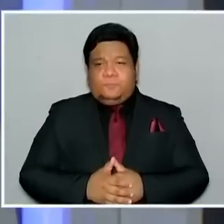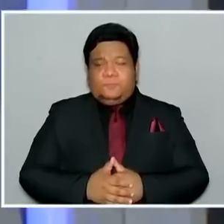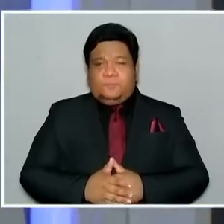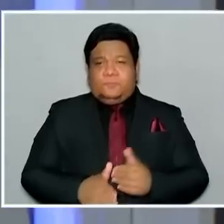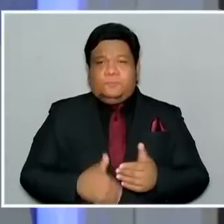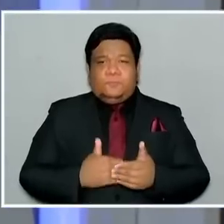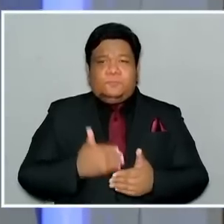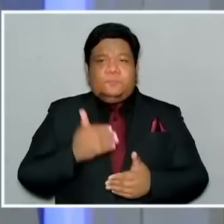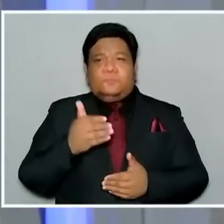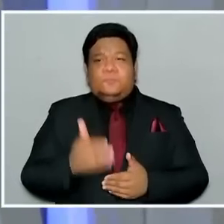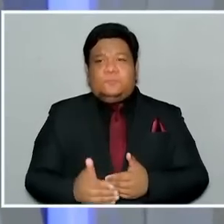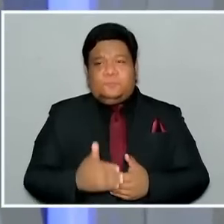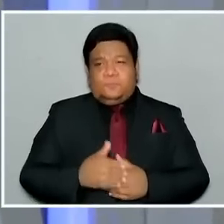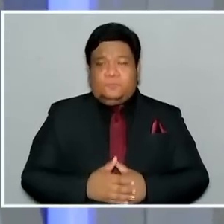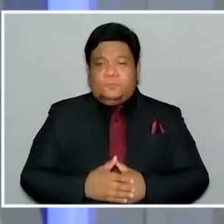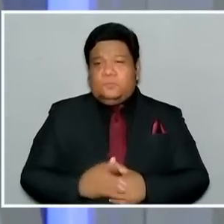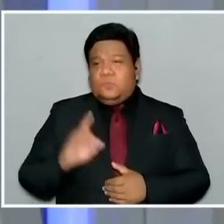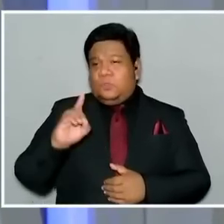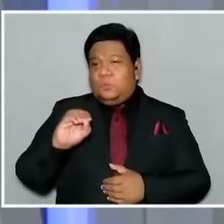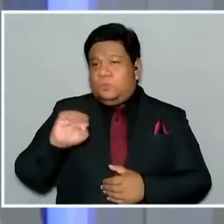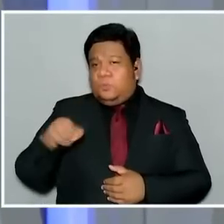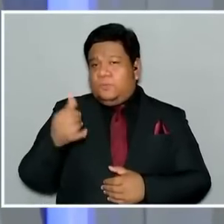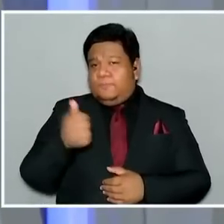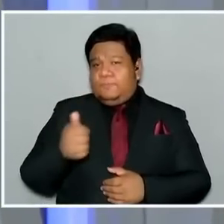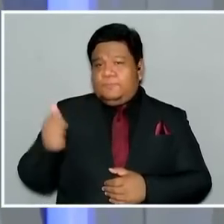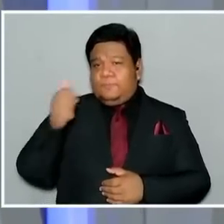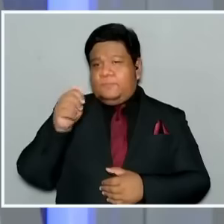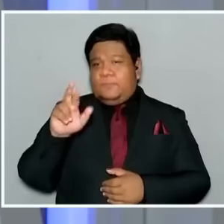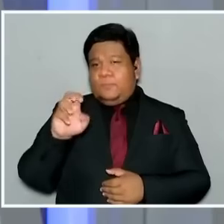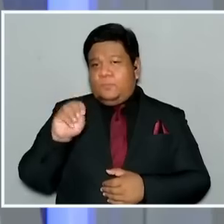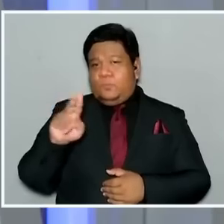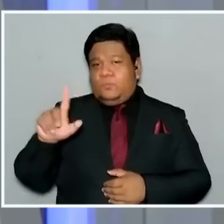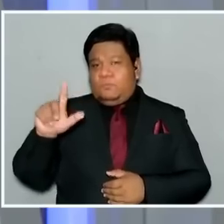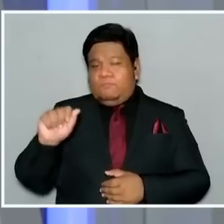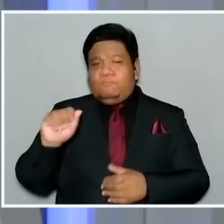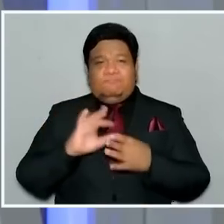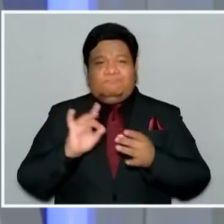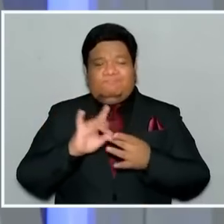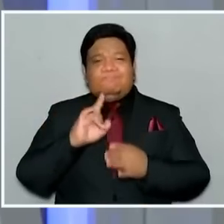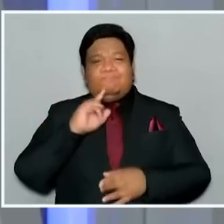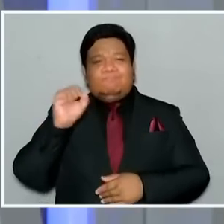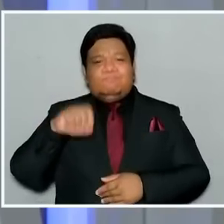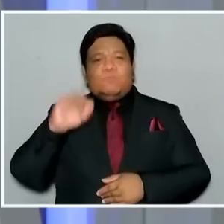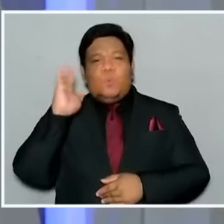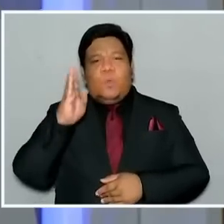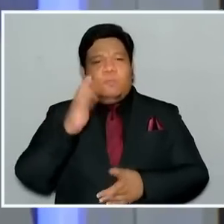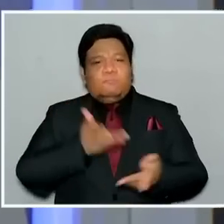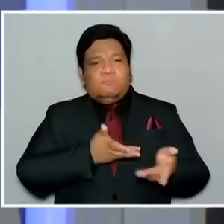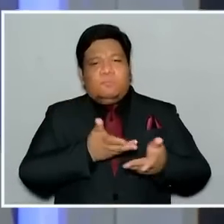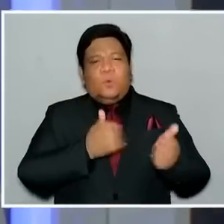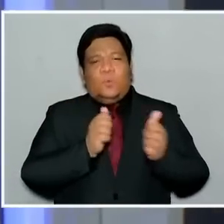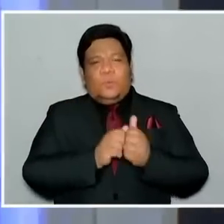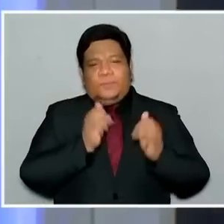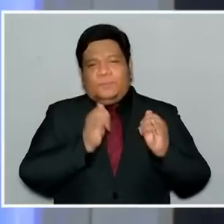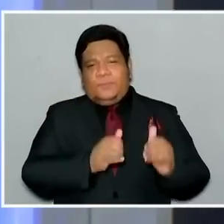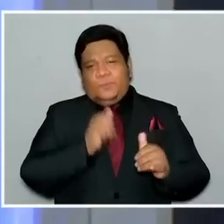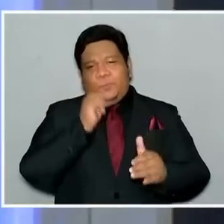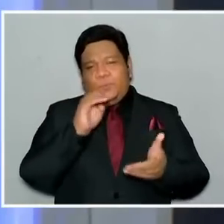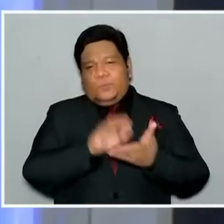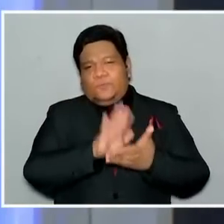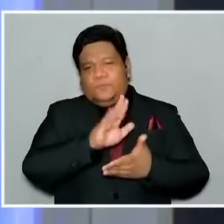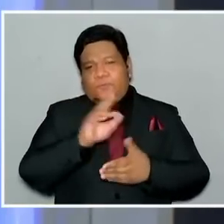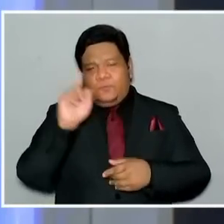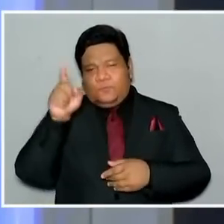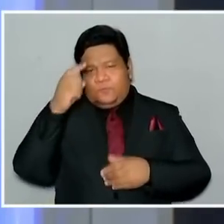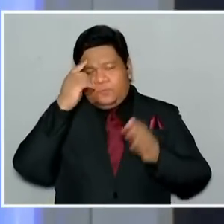Kinumpirma po naman ni Justice Secretary Boyeng Remulla na makikipagdayalogo siya sa byuda ni Governor Digamo na si